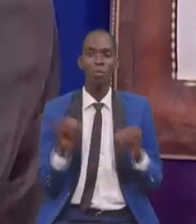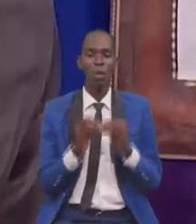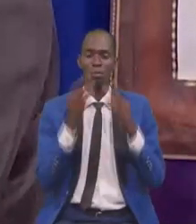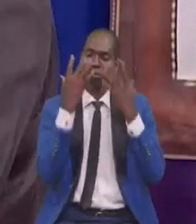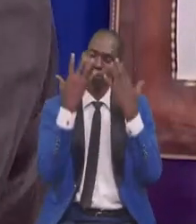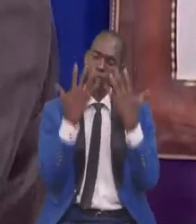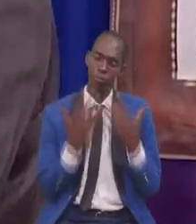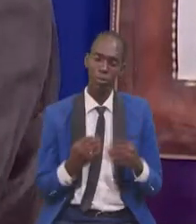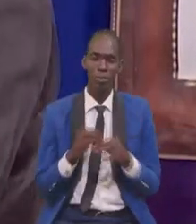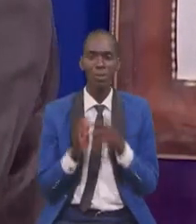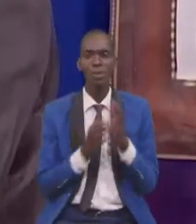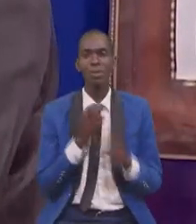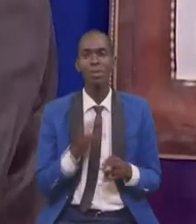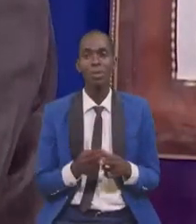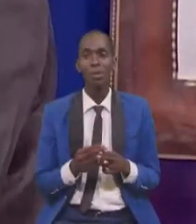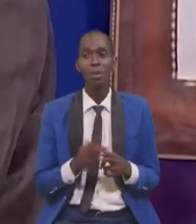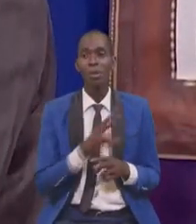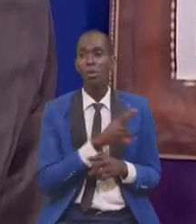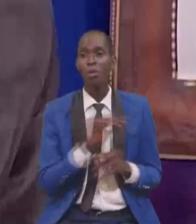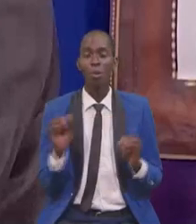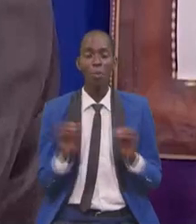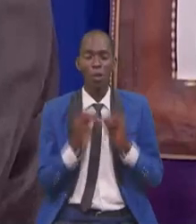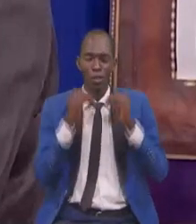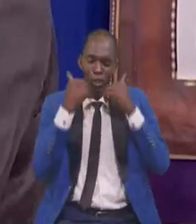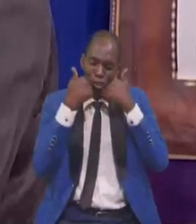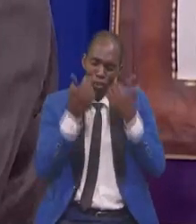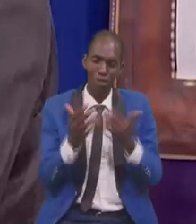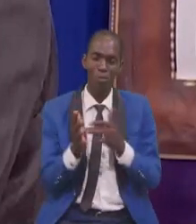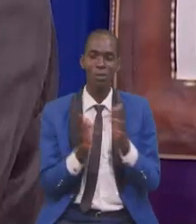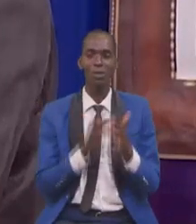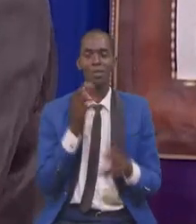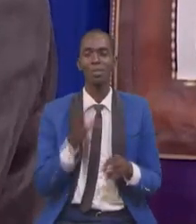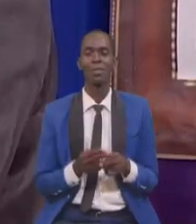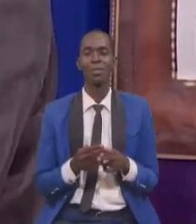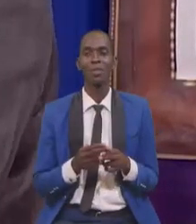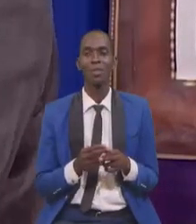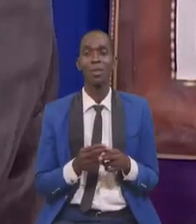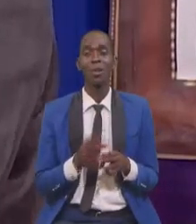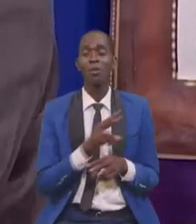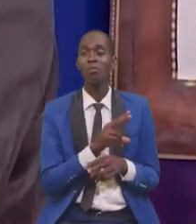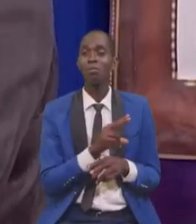Il n'y a plus de tristesse. Il n'y a plus d'opprobre.